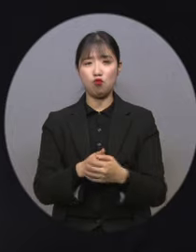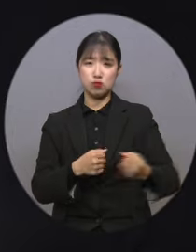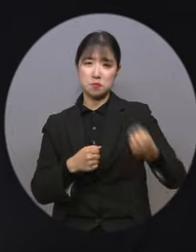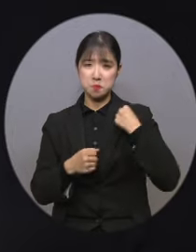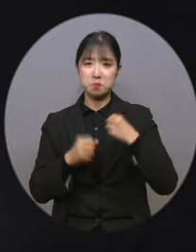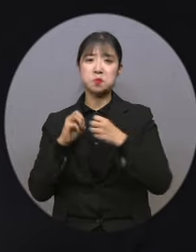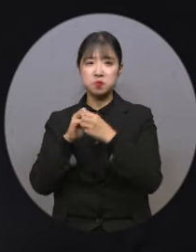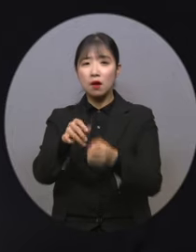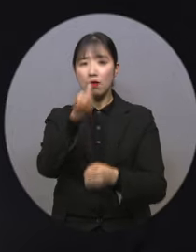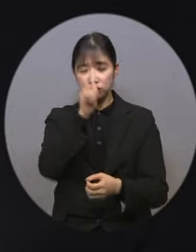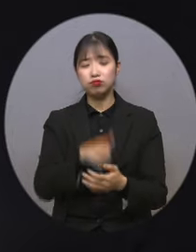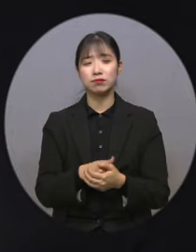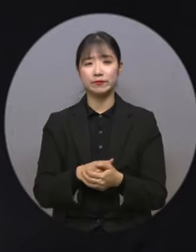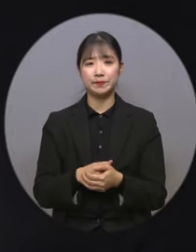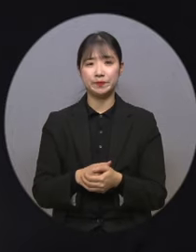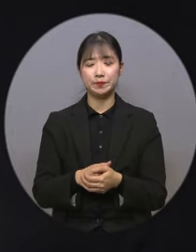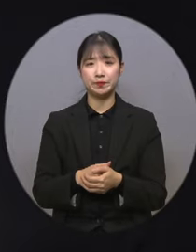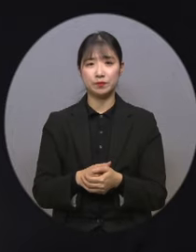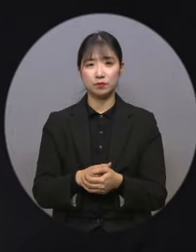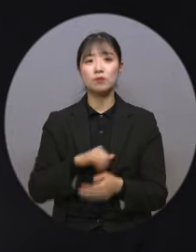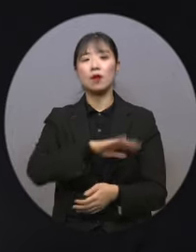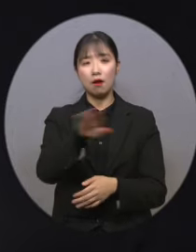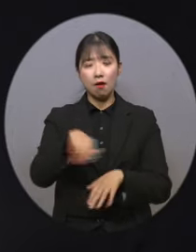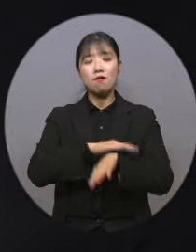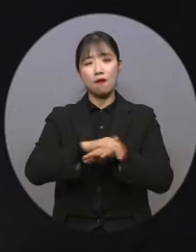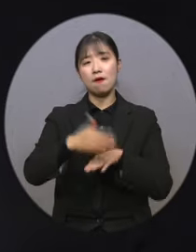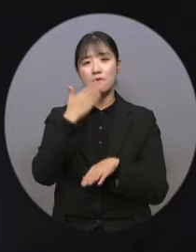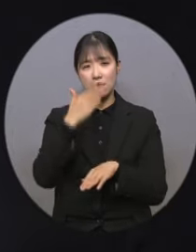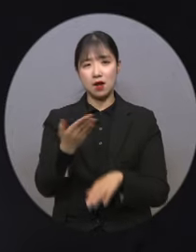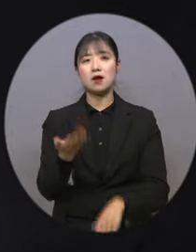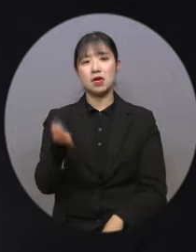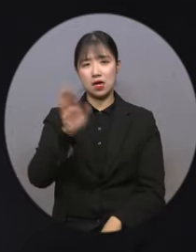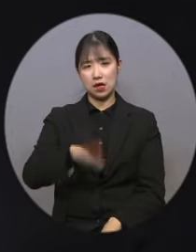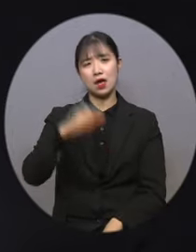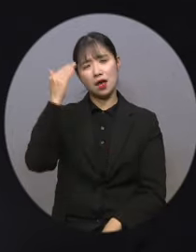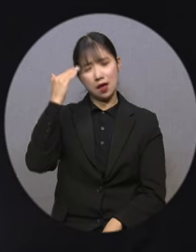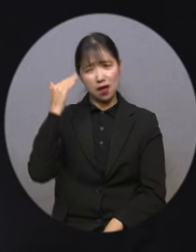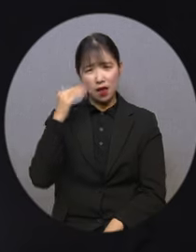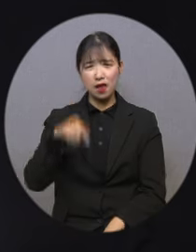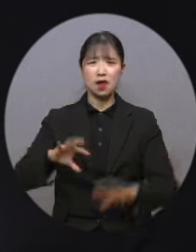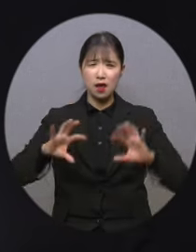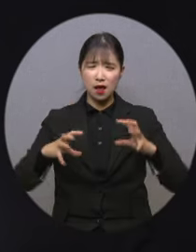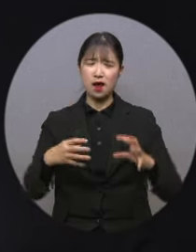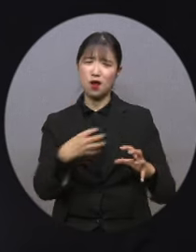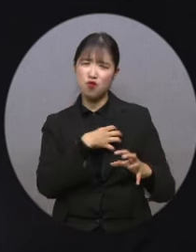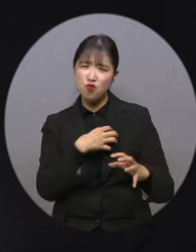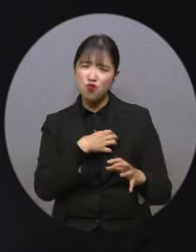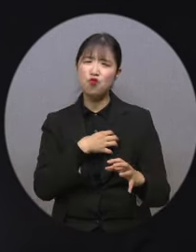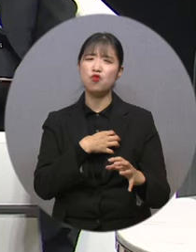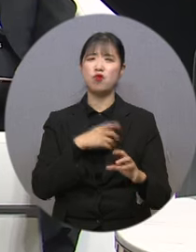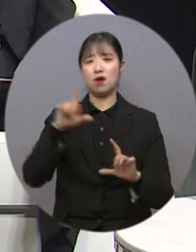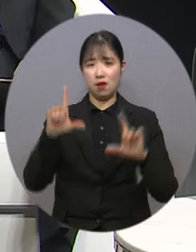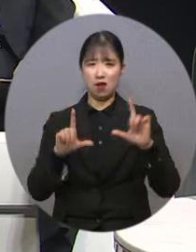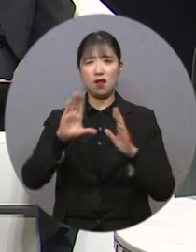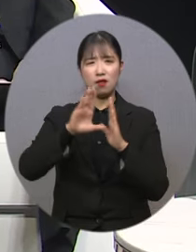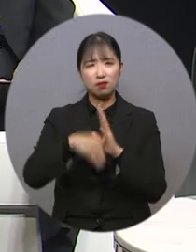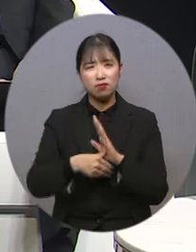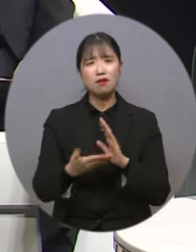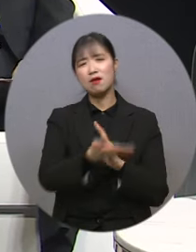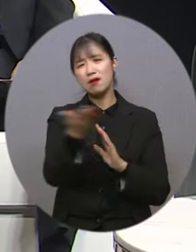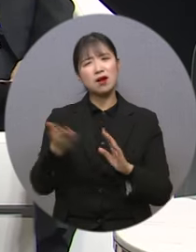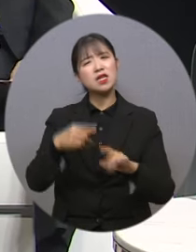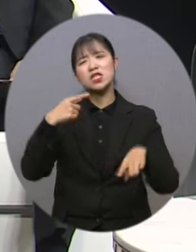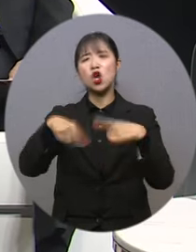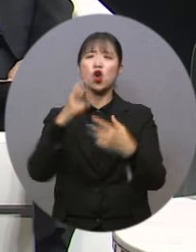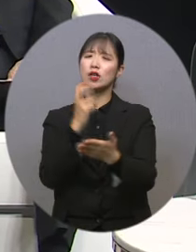카리스마도 있습니다 그분들이 다 잘할 수 있어요 그러나 나라가 이렇게 위기 되는 그분들이 정책이 마음에